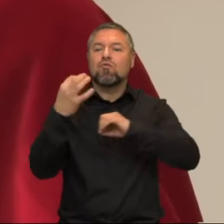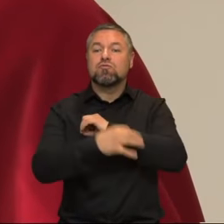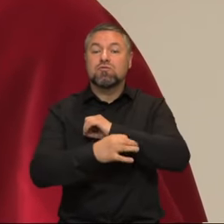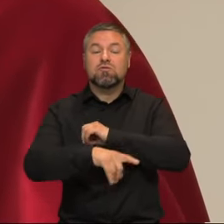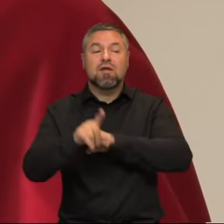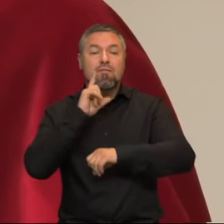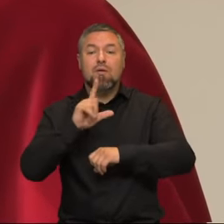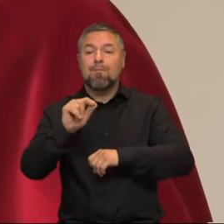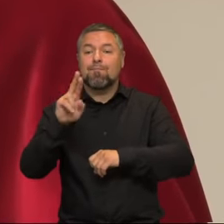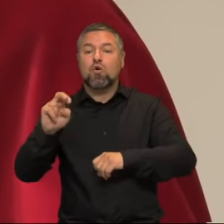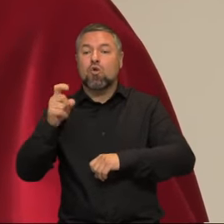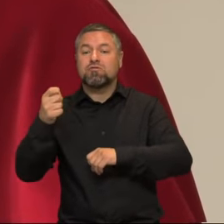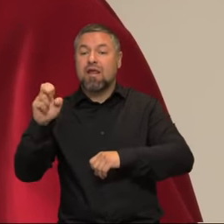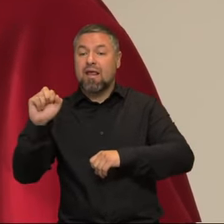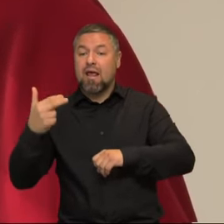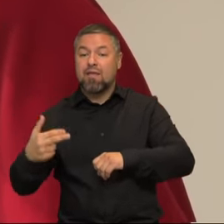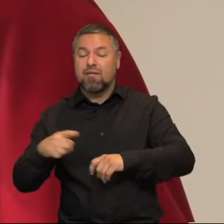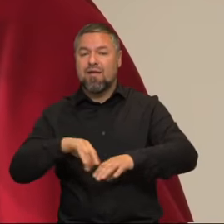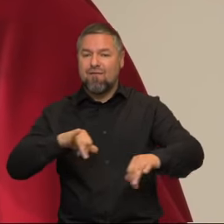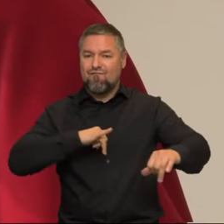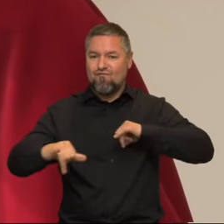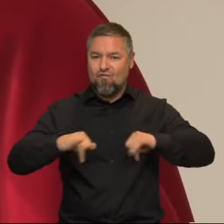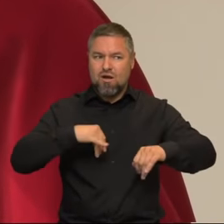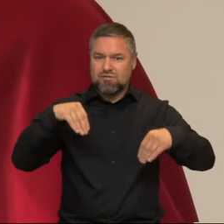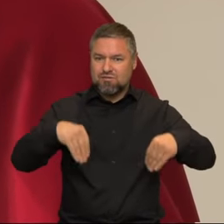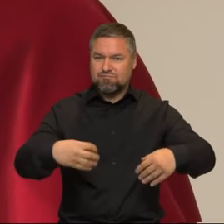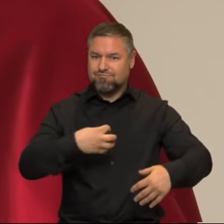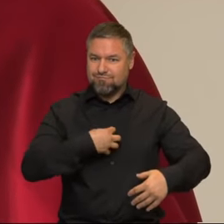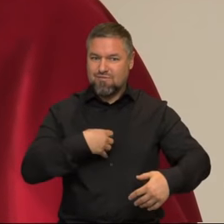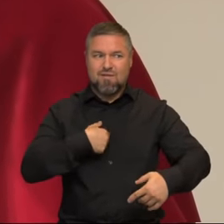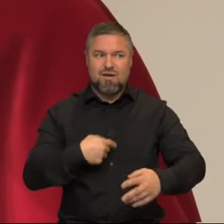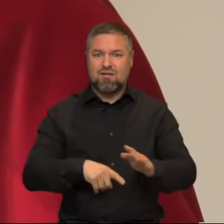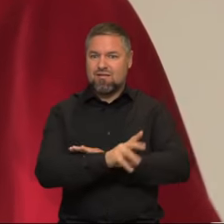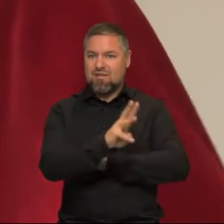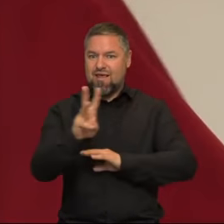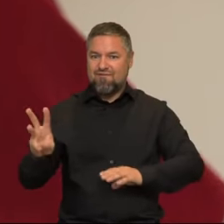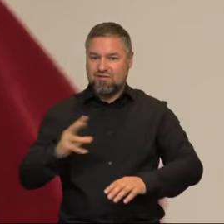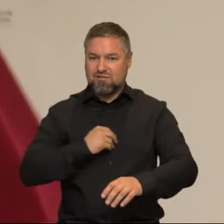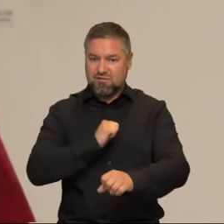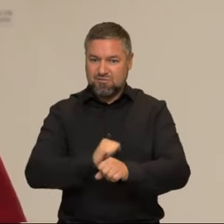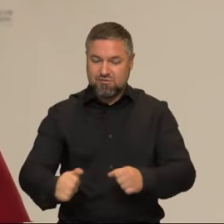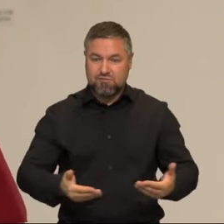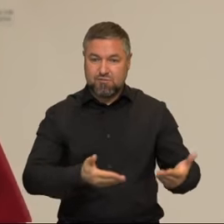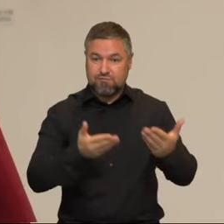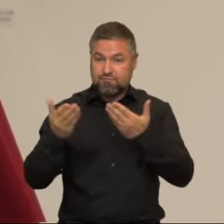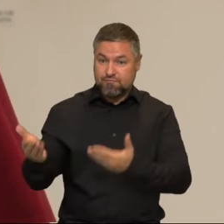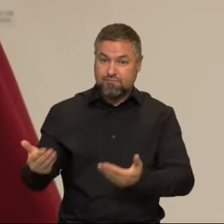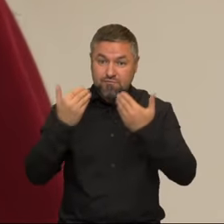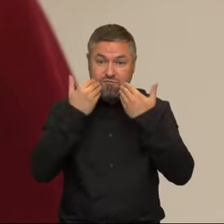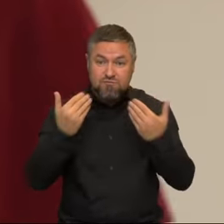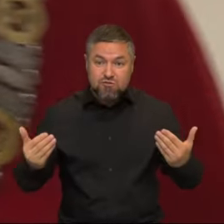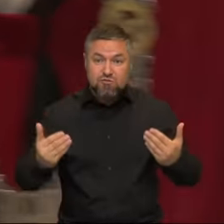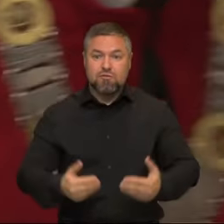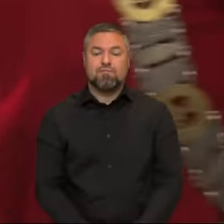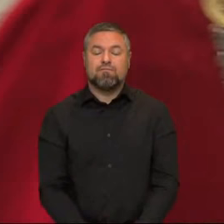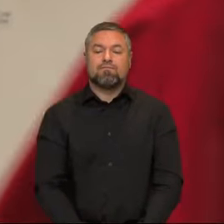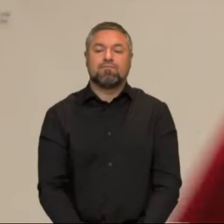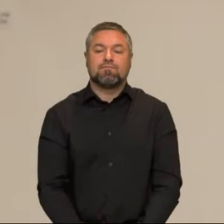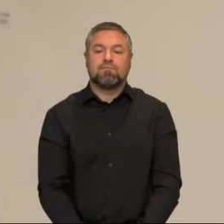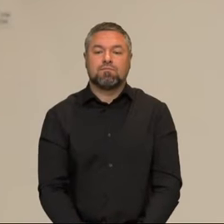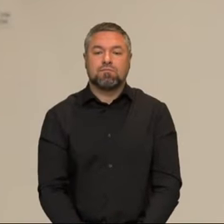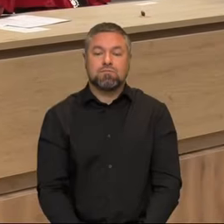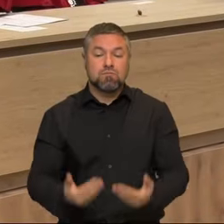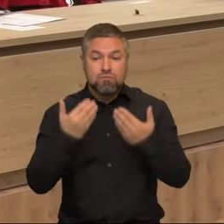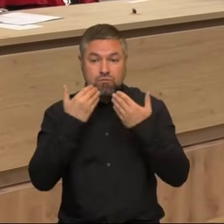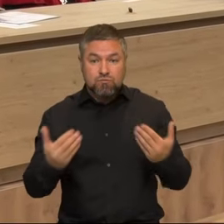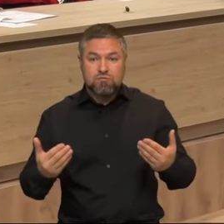waszych prodziekanów studenckich i na władze uczelni. My jesteśmy dla was. Magnificencjo rektorze, bardzo dziękuję. Bardzo dziękuję,